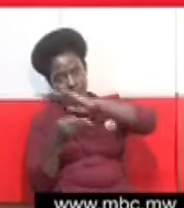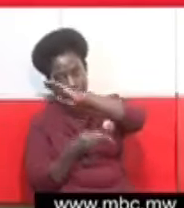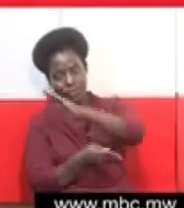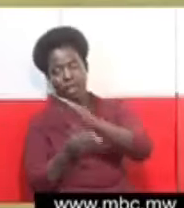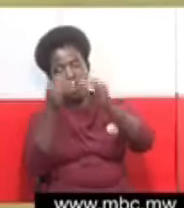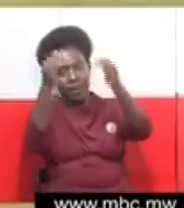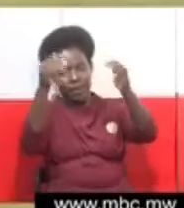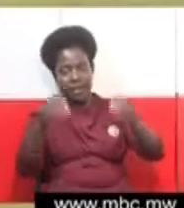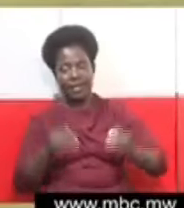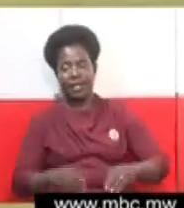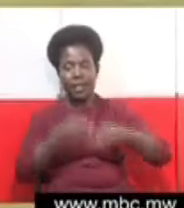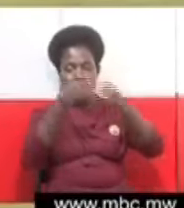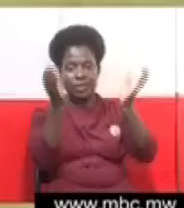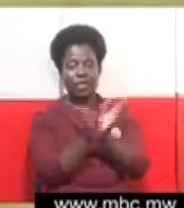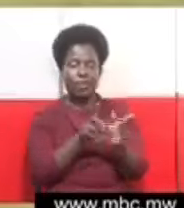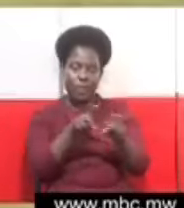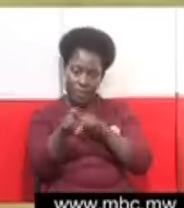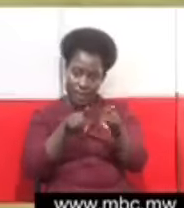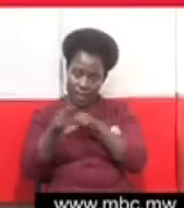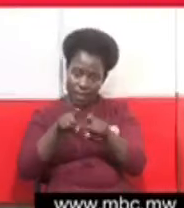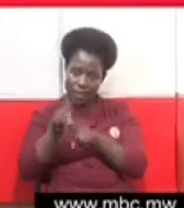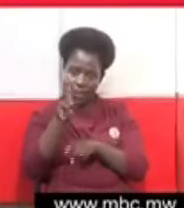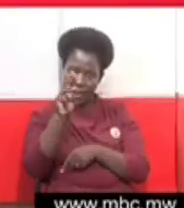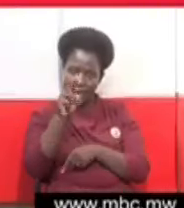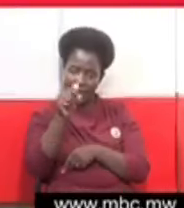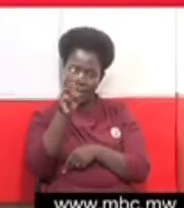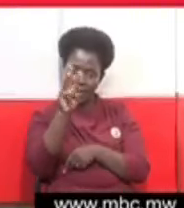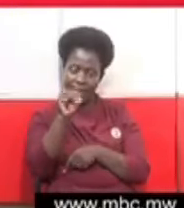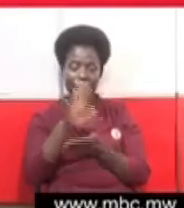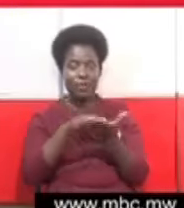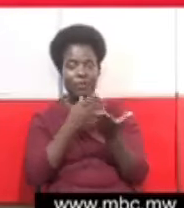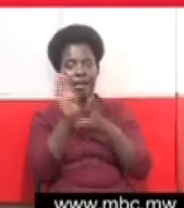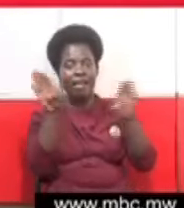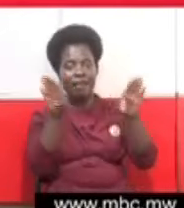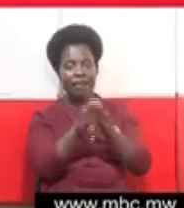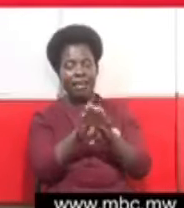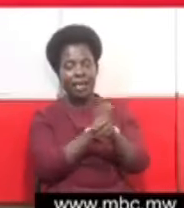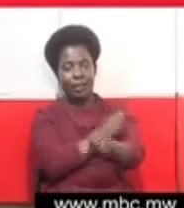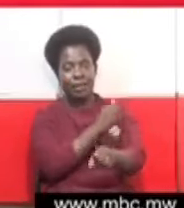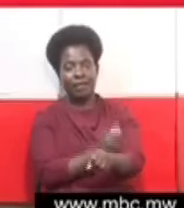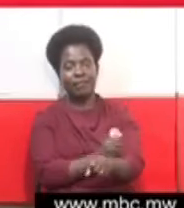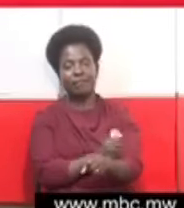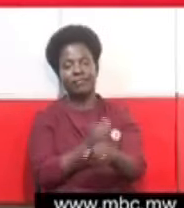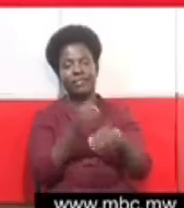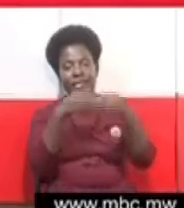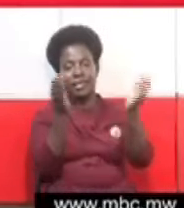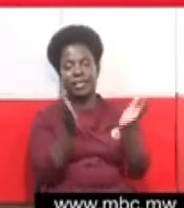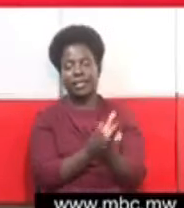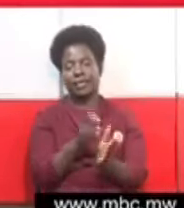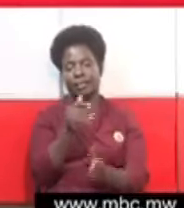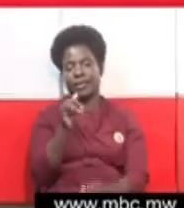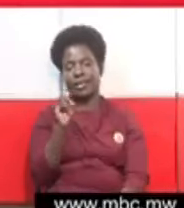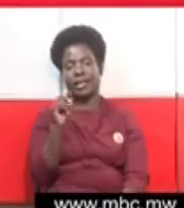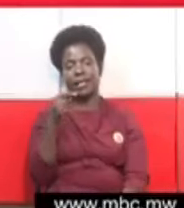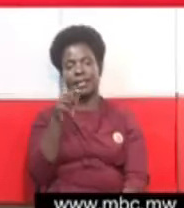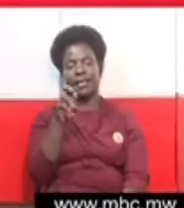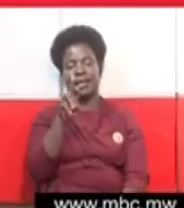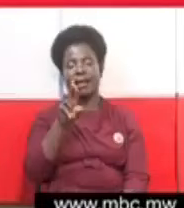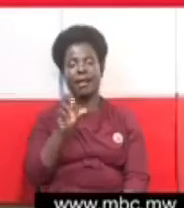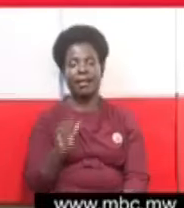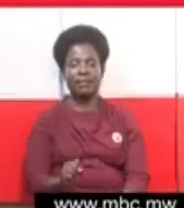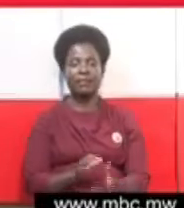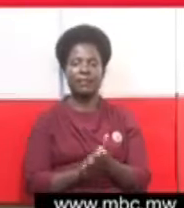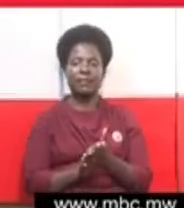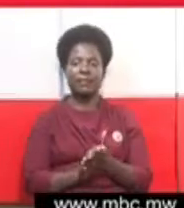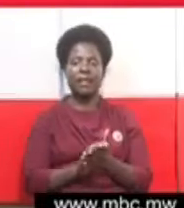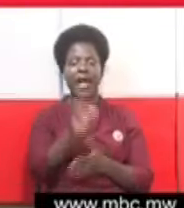matimu amumpikisano wa TNM omwe yafanana mphamvu ndi timu ya Tigers posamwetsana chigoli chilichonse masana